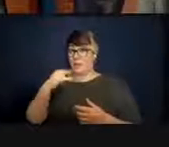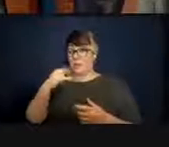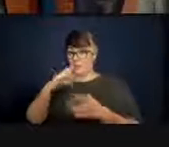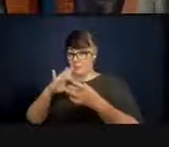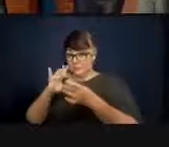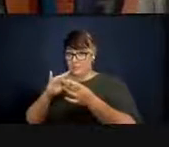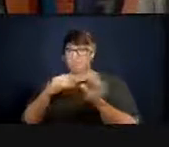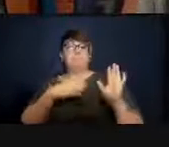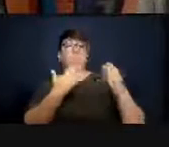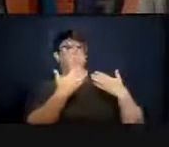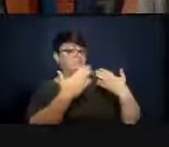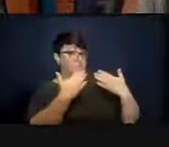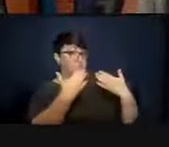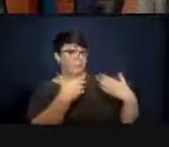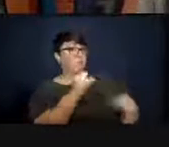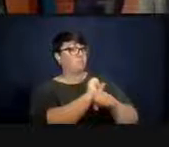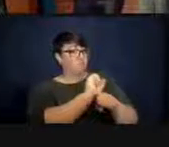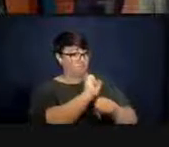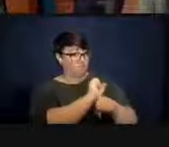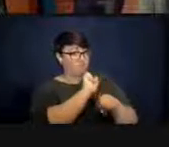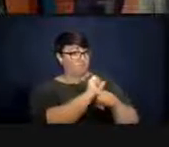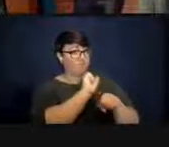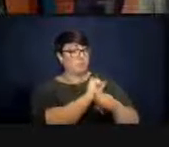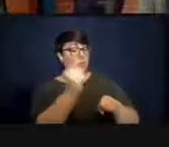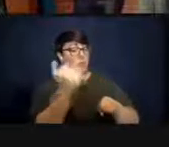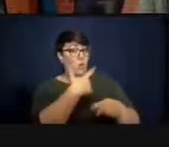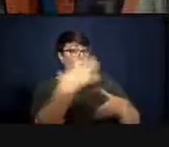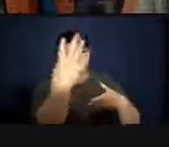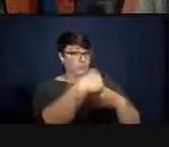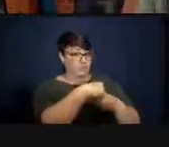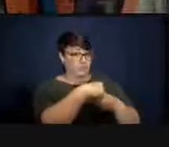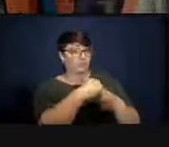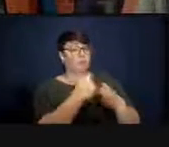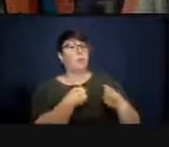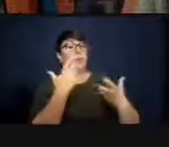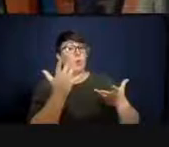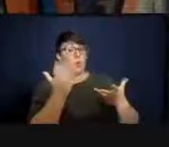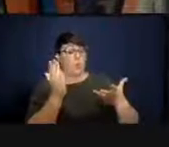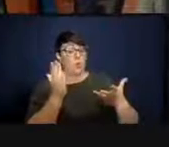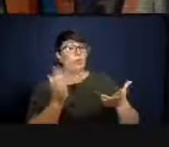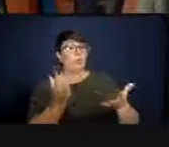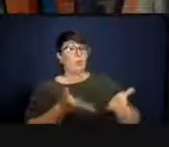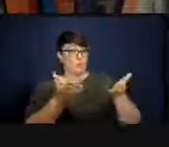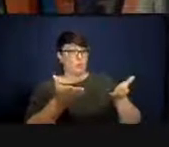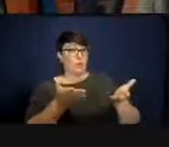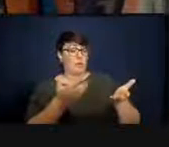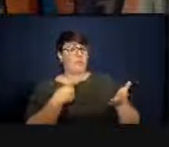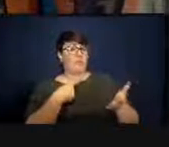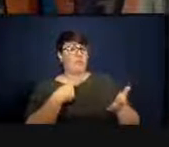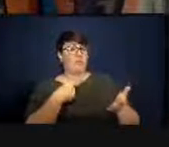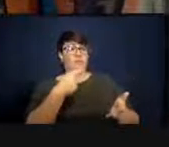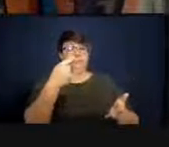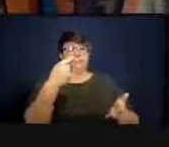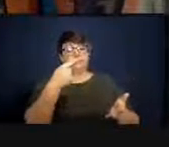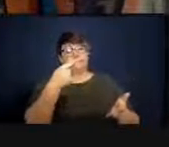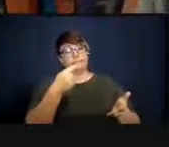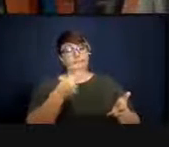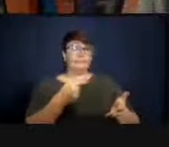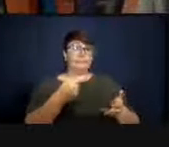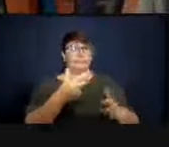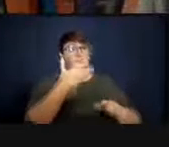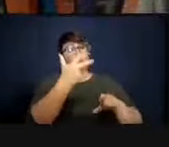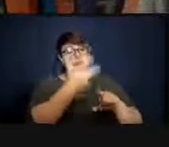مداخلة أخرى؟ حسنا شكرا، نحن نفهم من عملك الكبير ونحن